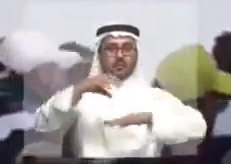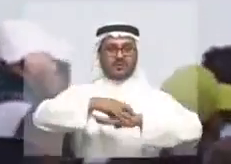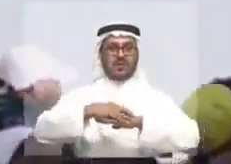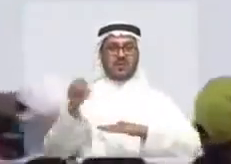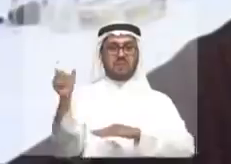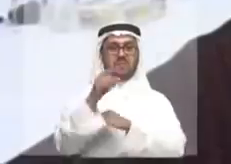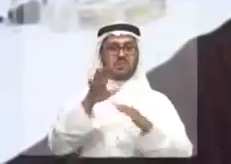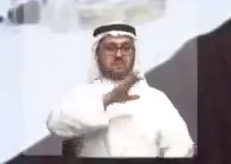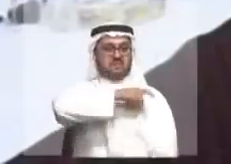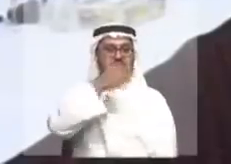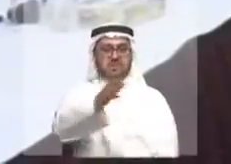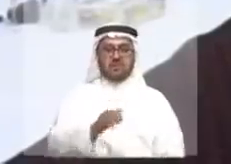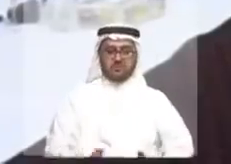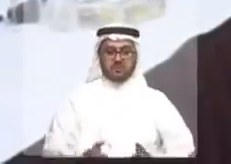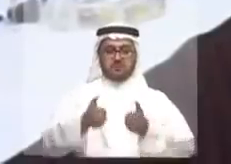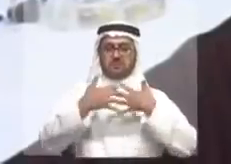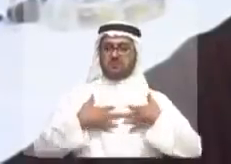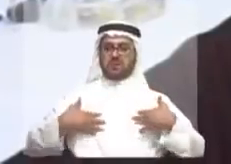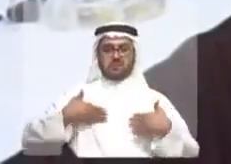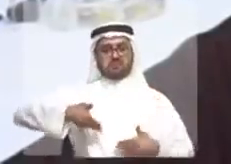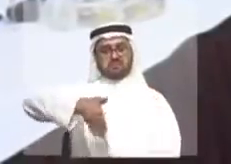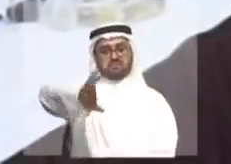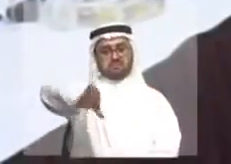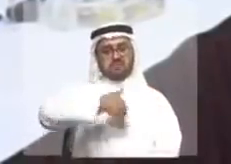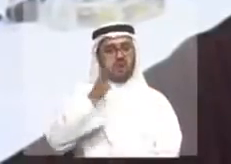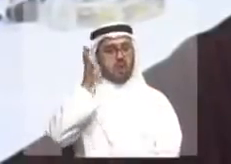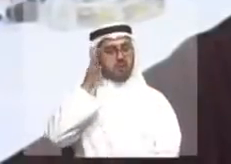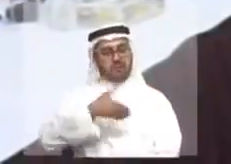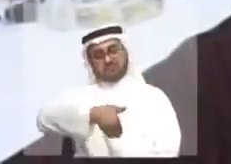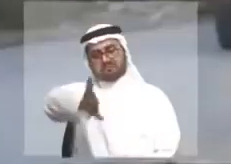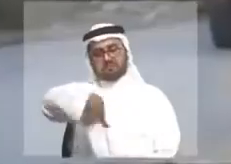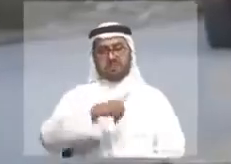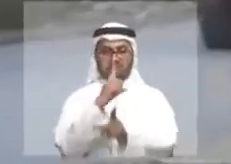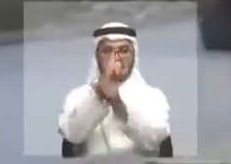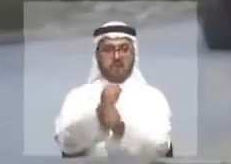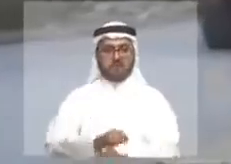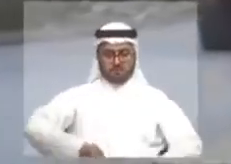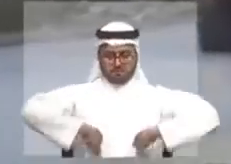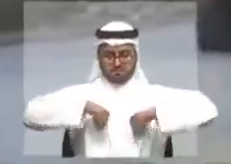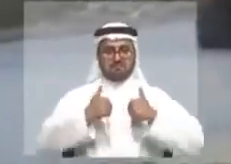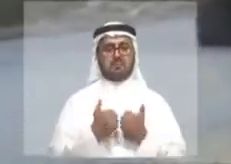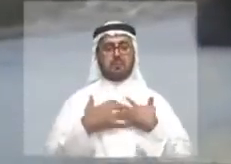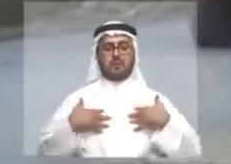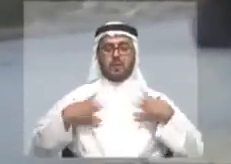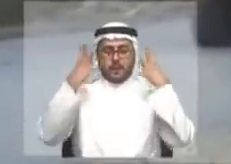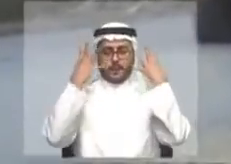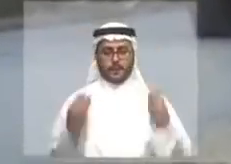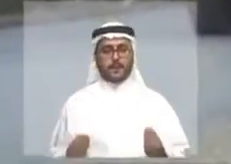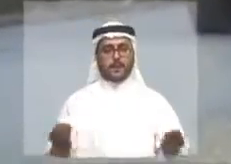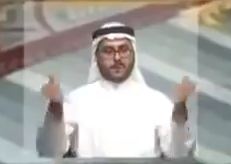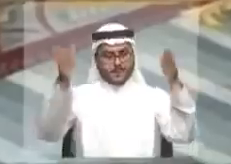الذي يسهم في إعادة الاستقرار والطمأنينة للمصلين ويحفظ لهم كرامتهم